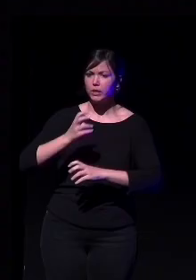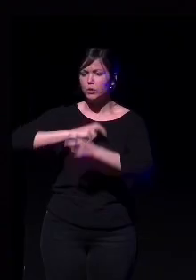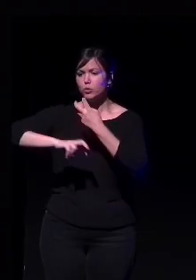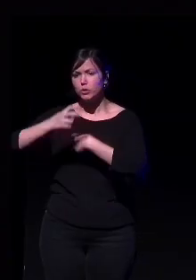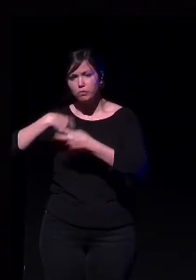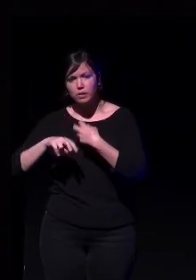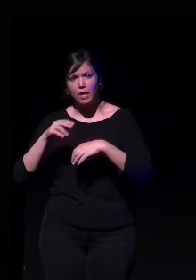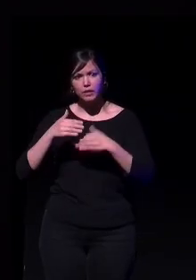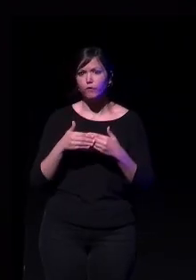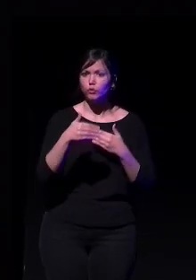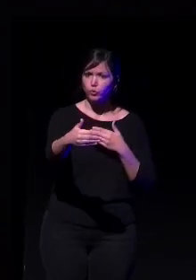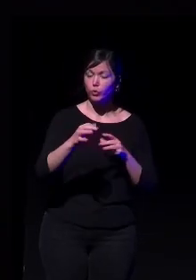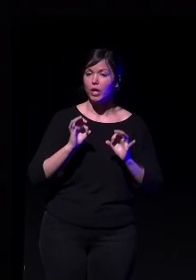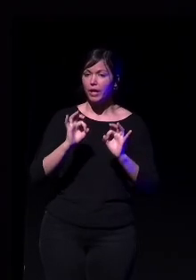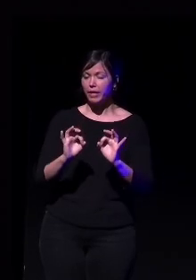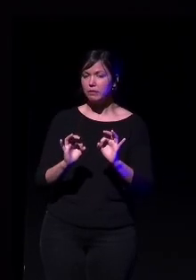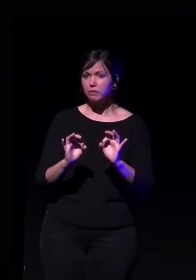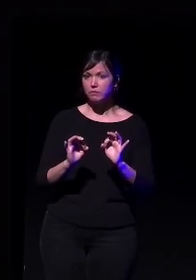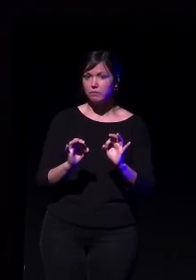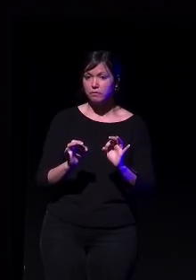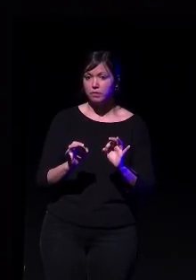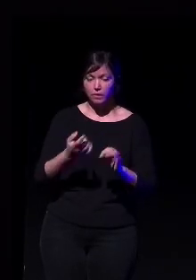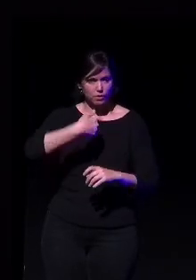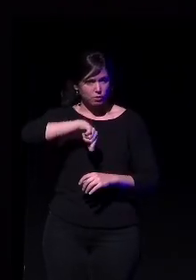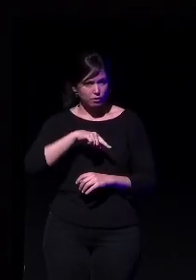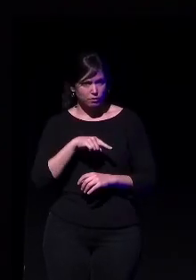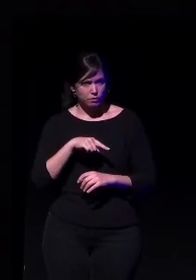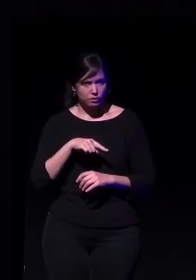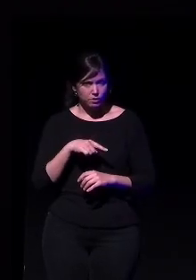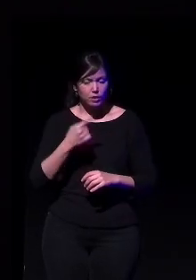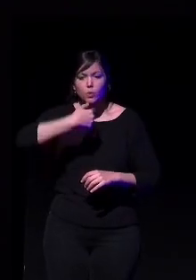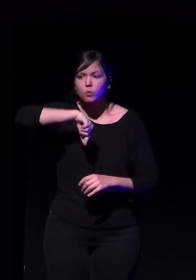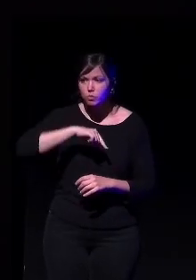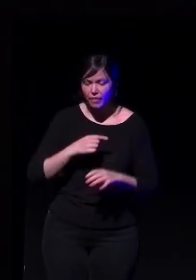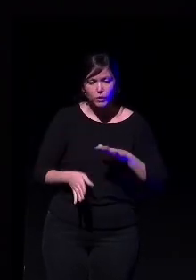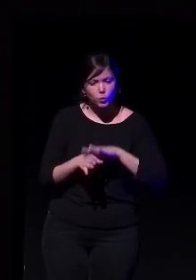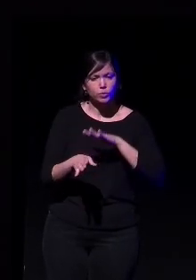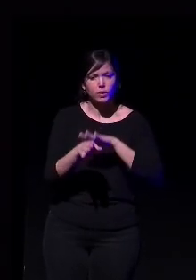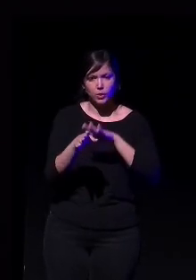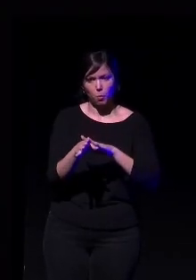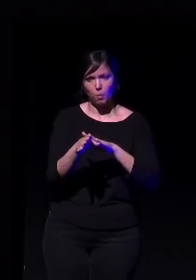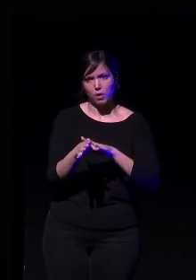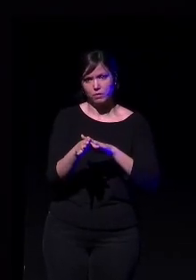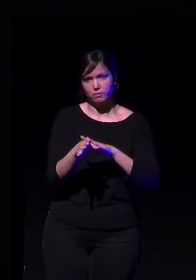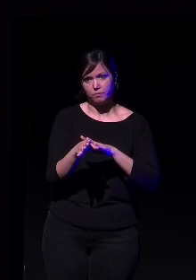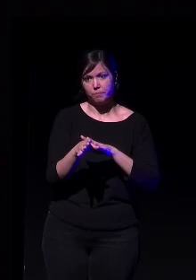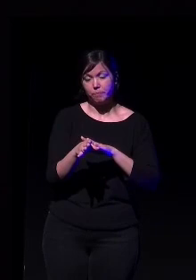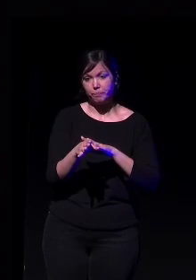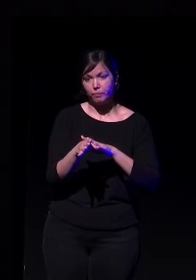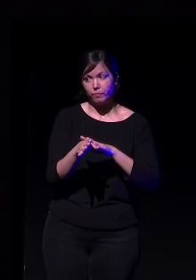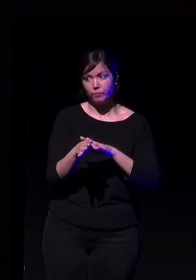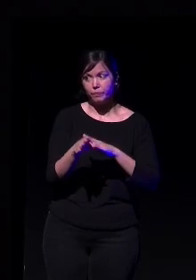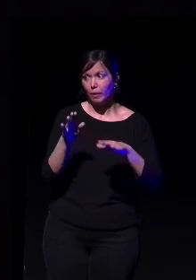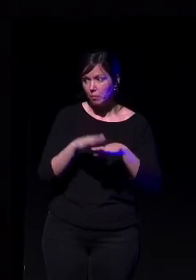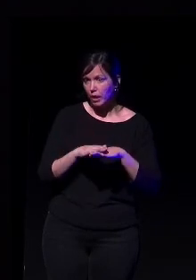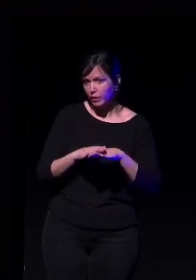futur. Cosa que ens apliquem, però per molt que ens els apliquem, és evident que ens els haurem de continuar aplicant sempre una mica més per anar estant